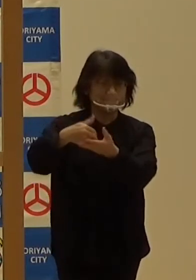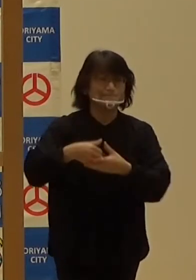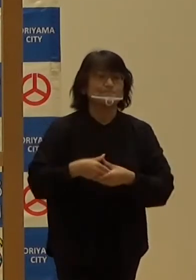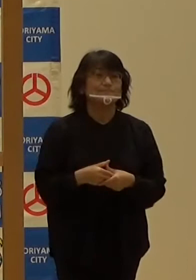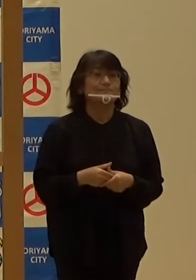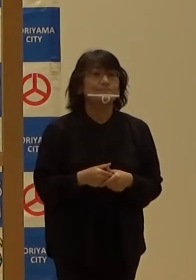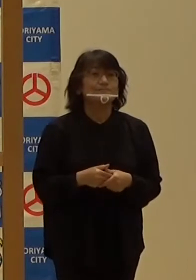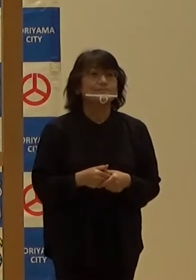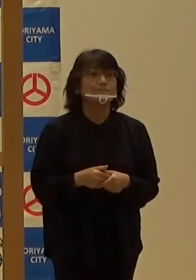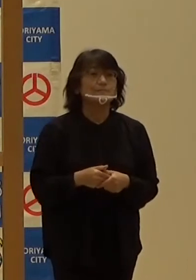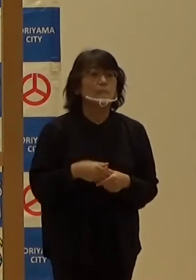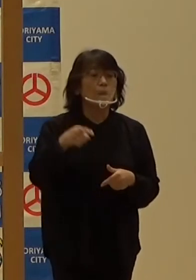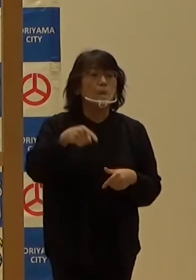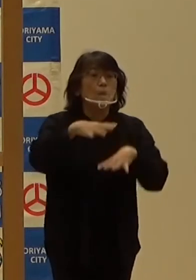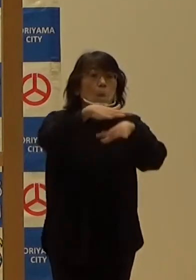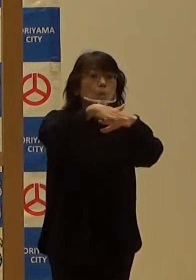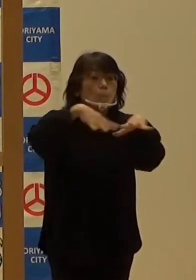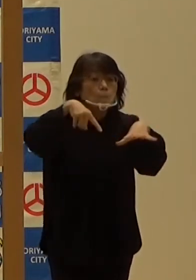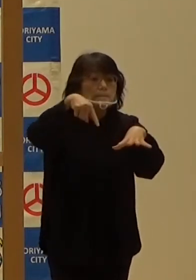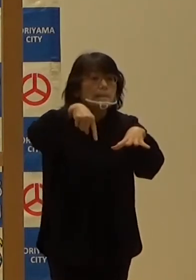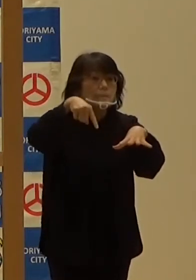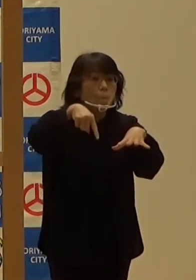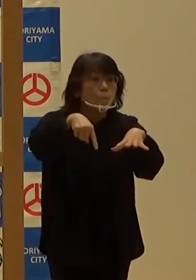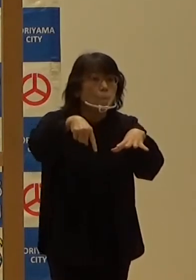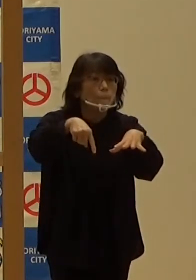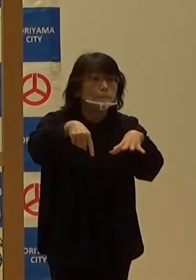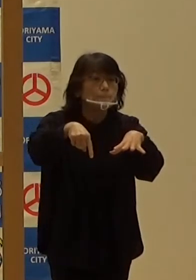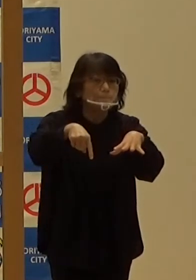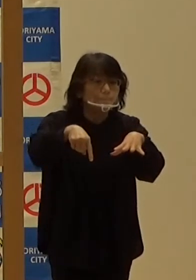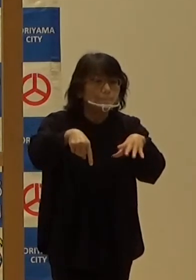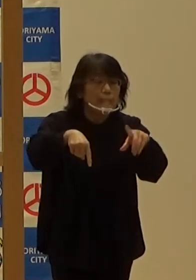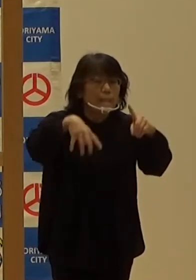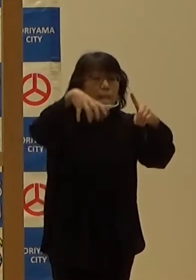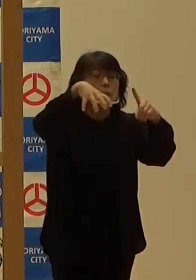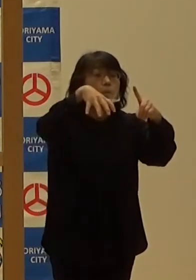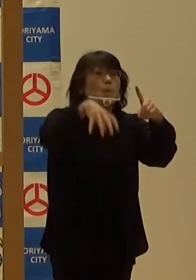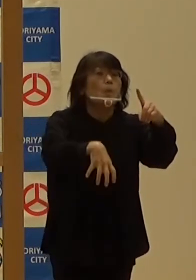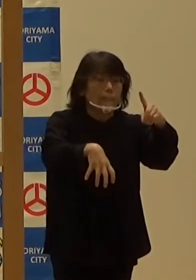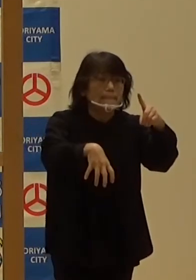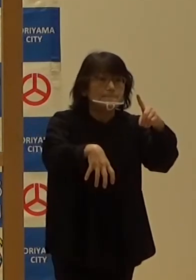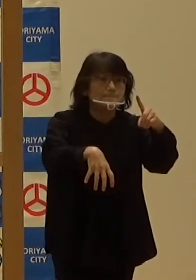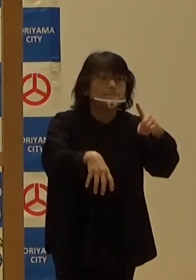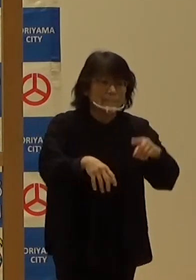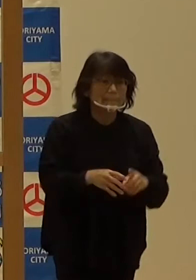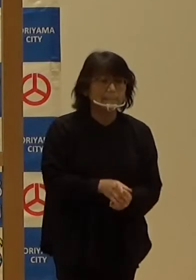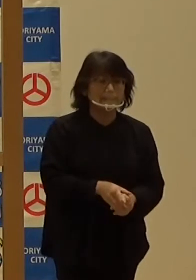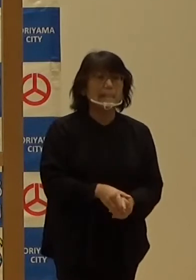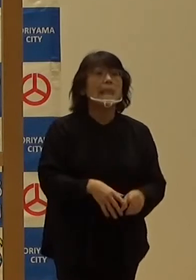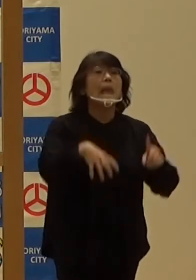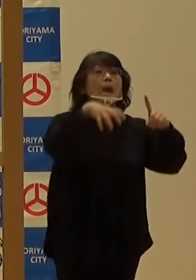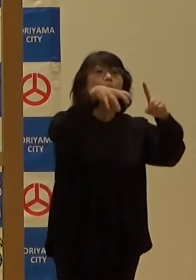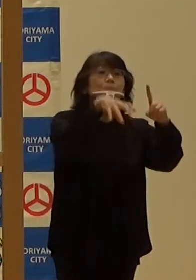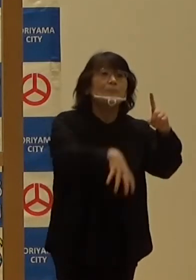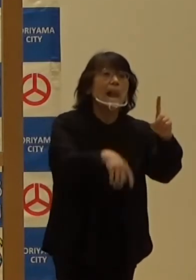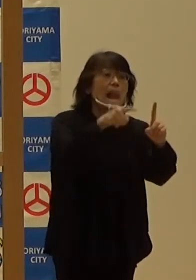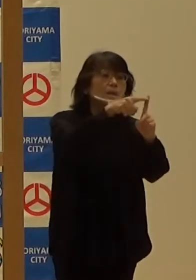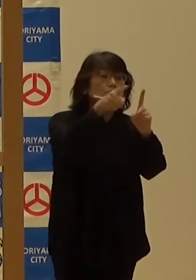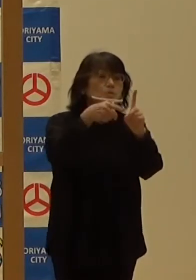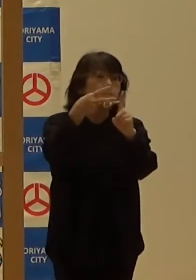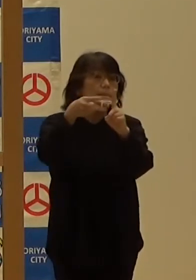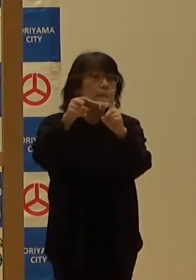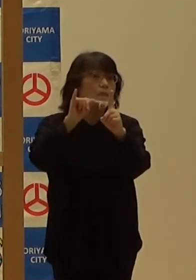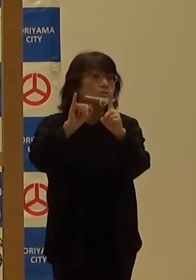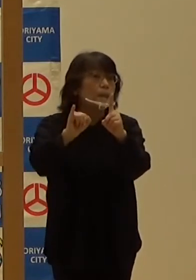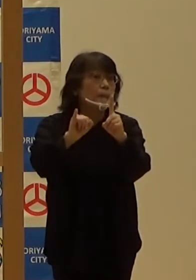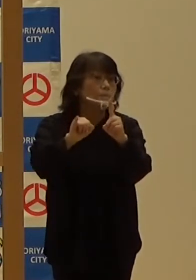この都市部でのこの大規模な公園でパーク PFI 方式が採用され